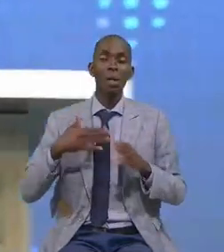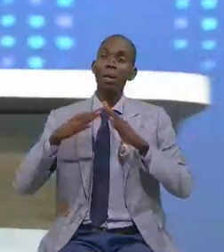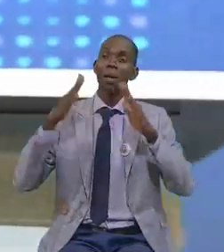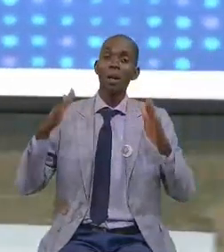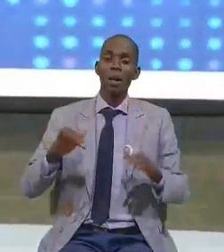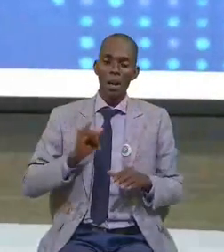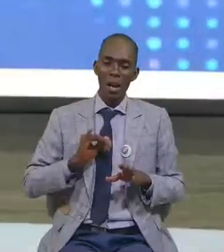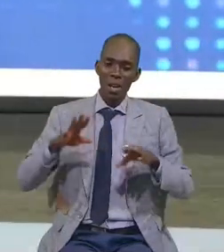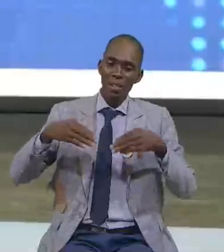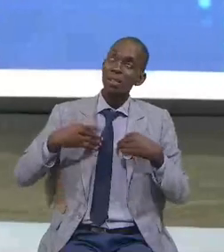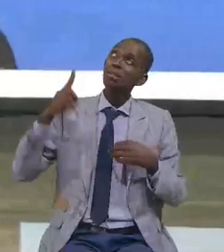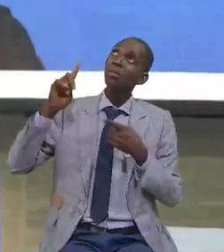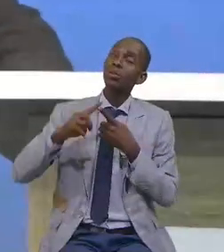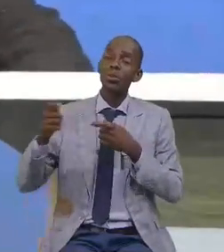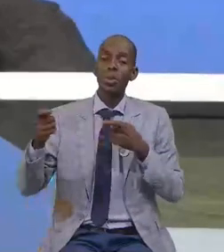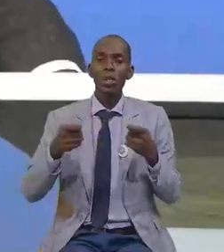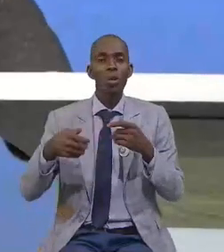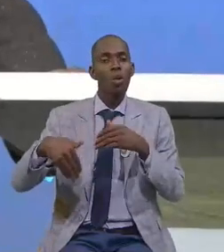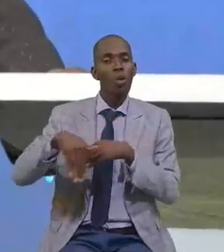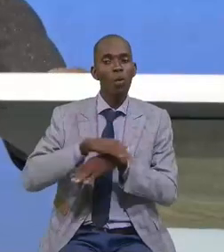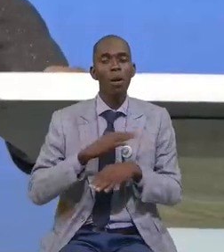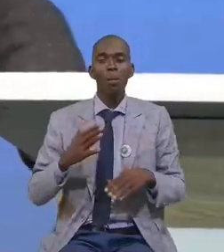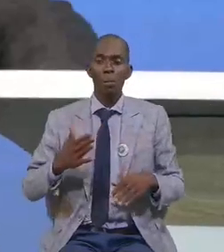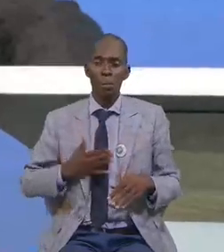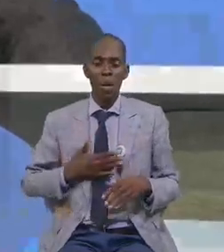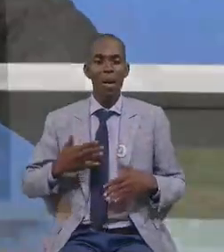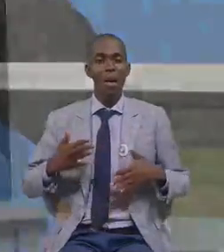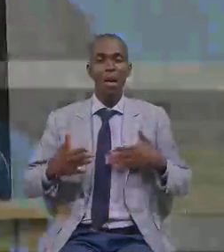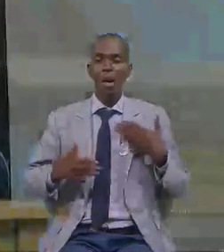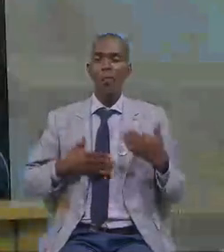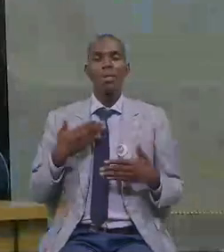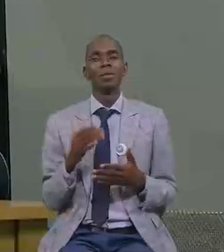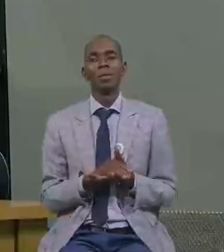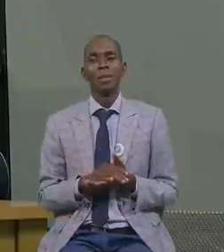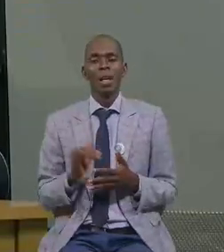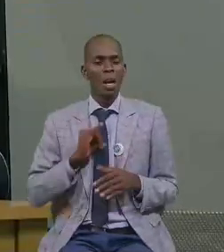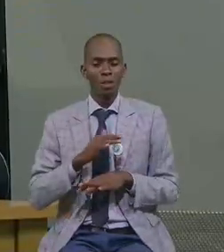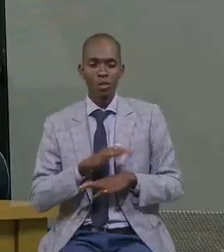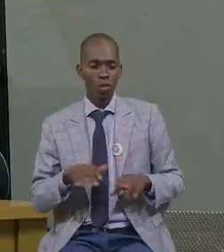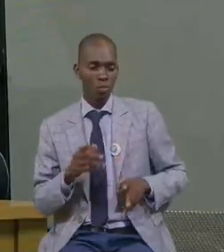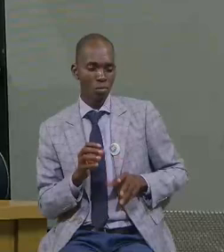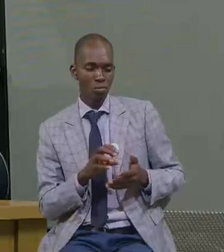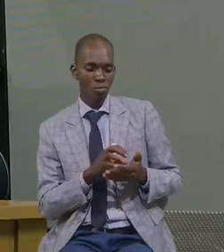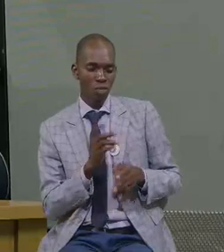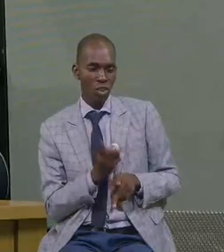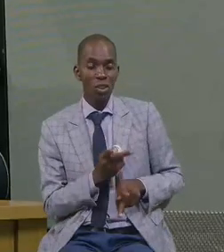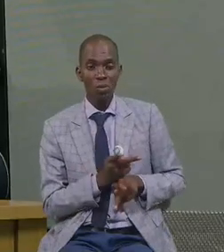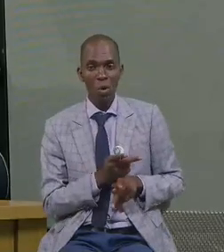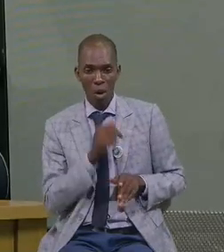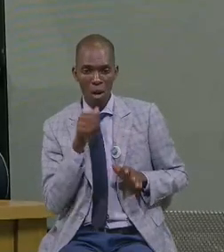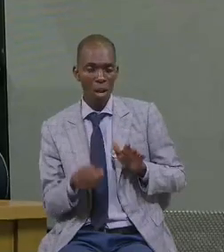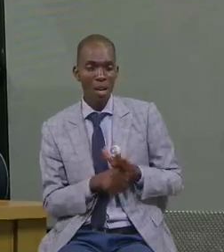à régner sur mes habitudes. Je ne retiens pas, je ne garde pas